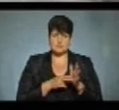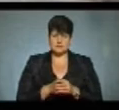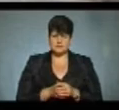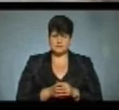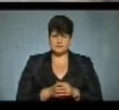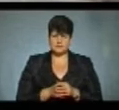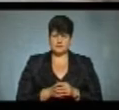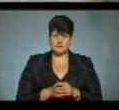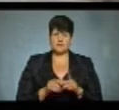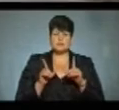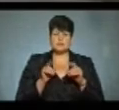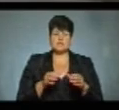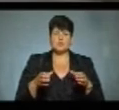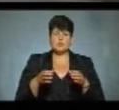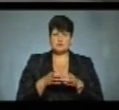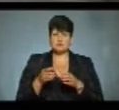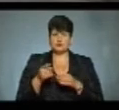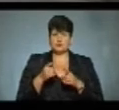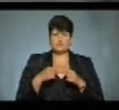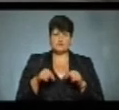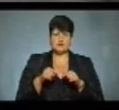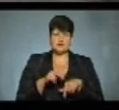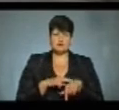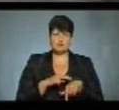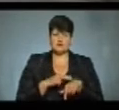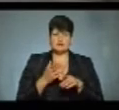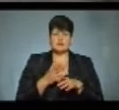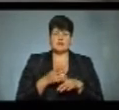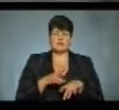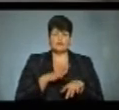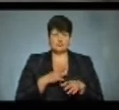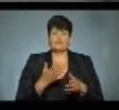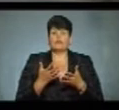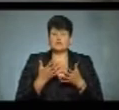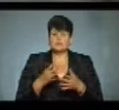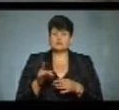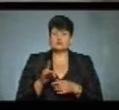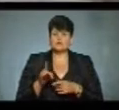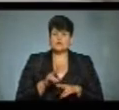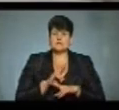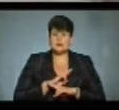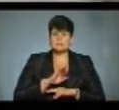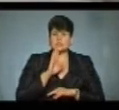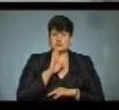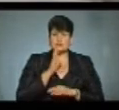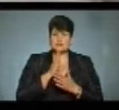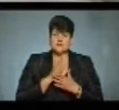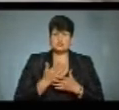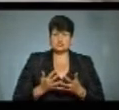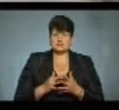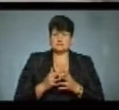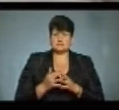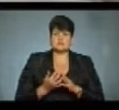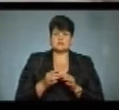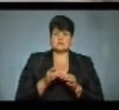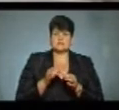події виїжджала слідчо-оперативна група Тернопільського відділення поліції, де слідчими було з'ясовано, що загибла є мешканкою села Біла